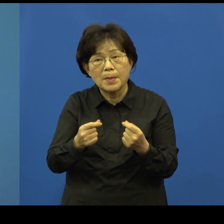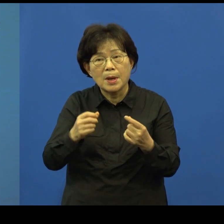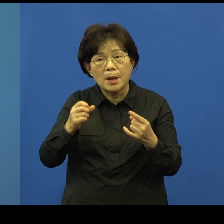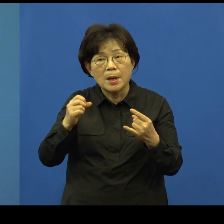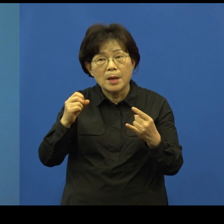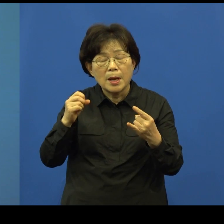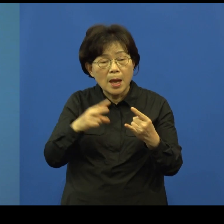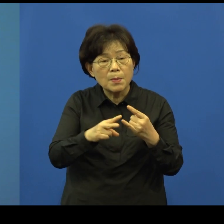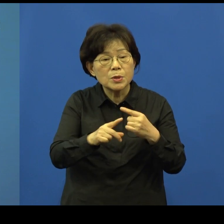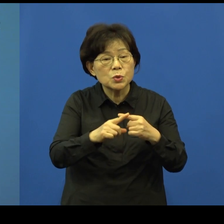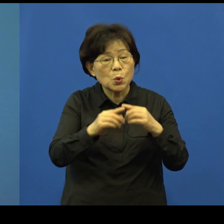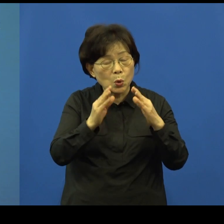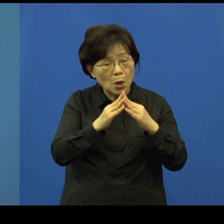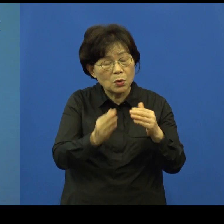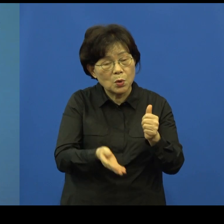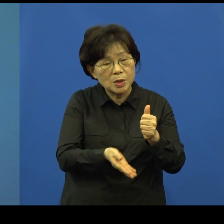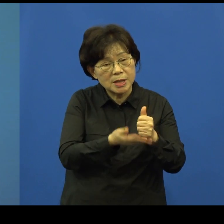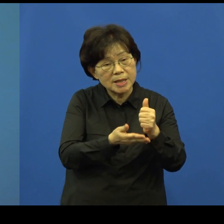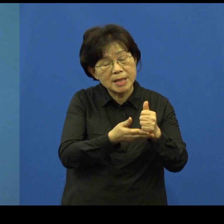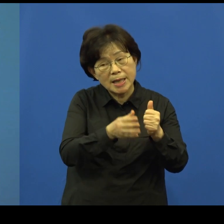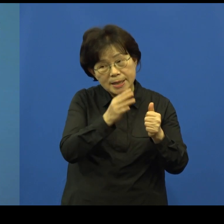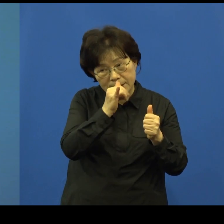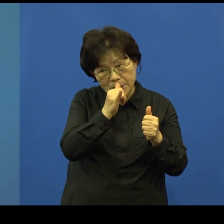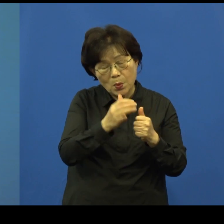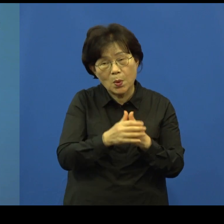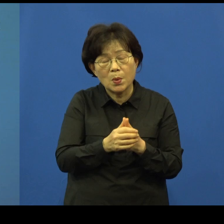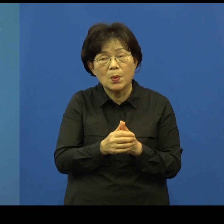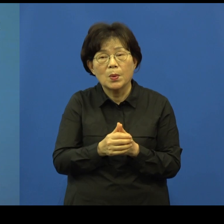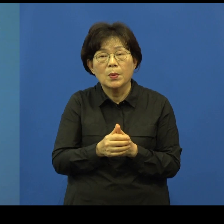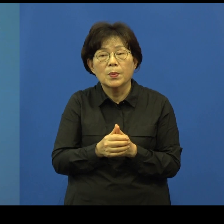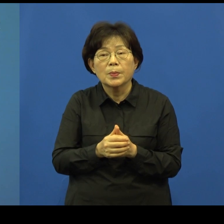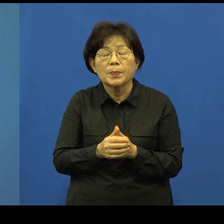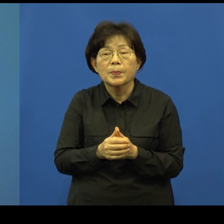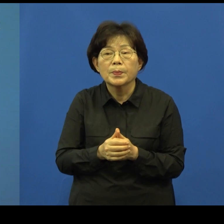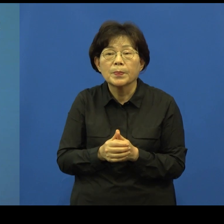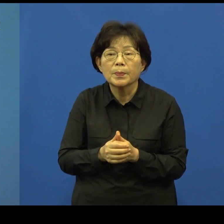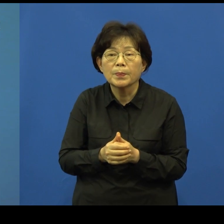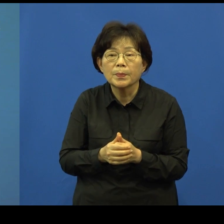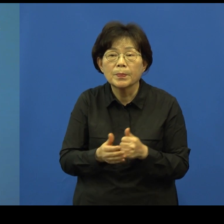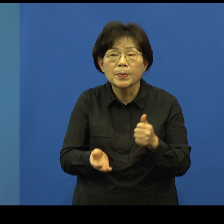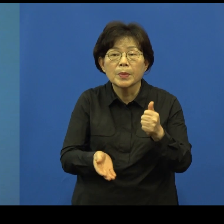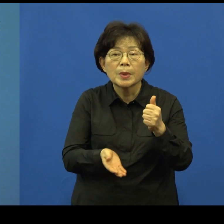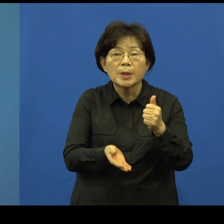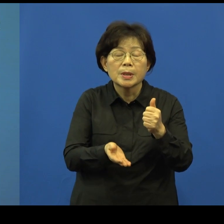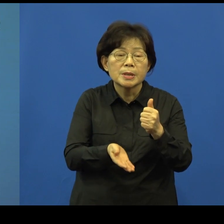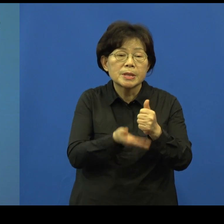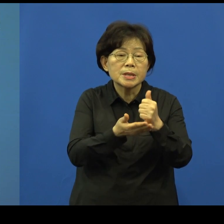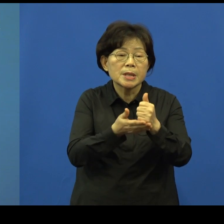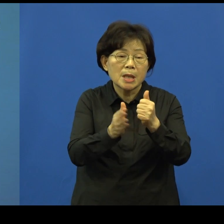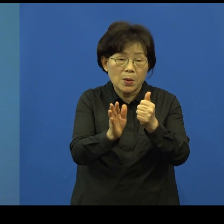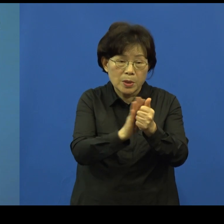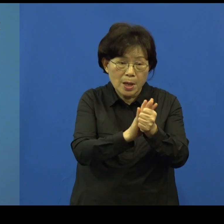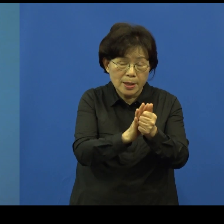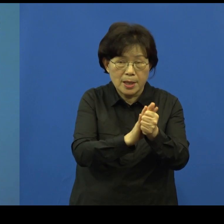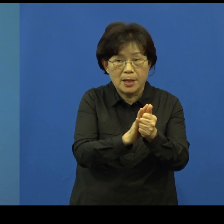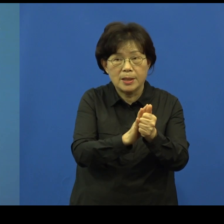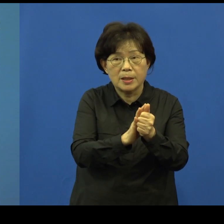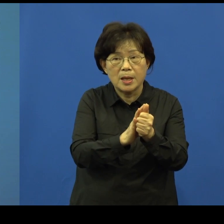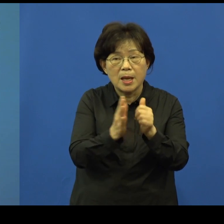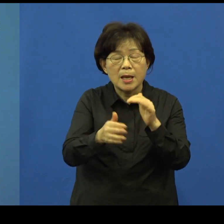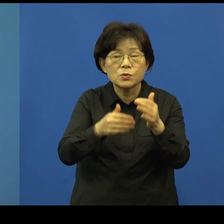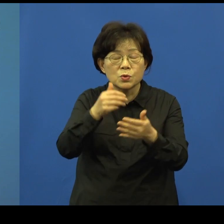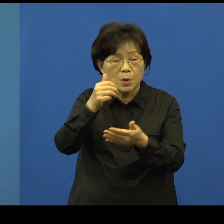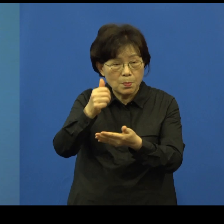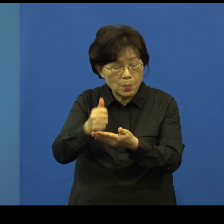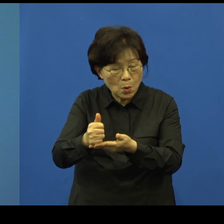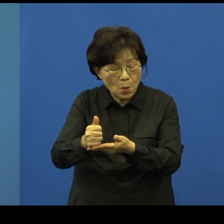에베소 교회도 칭찬을 하시죠, 먼저. 그죠? 칭찬을 하는 거죠. 이 칭찬한다, 격려한다는 거예요.